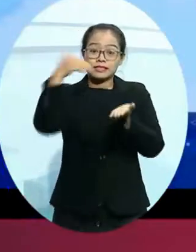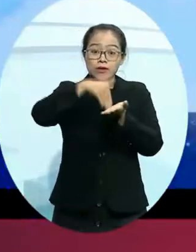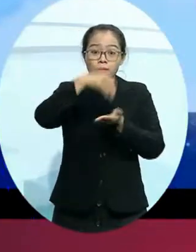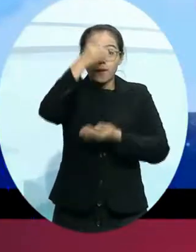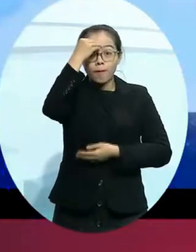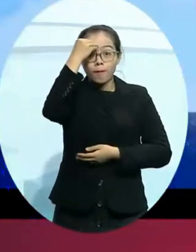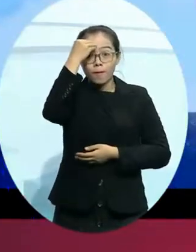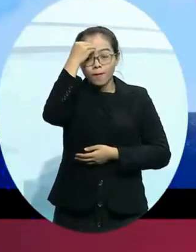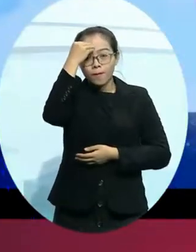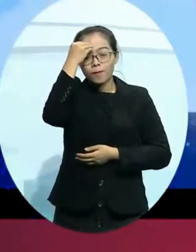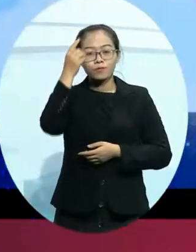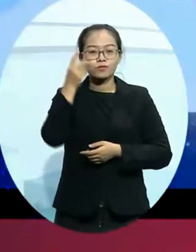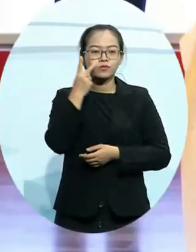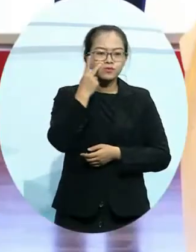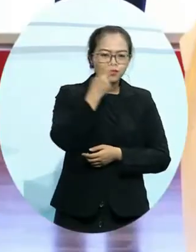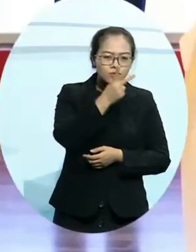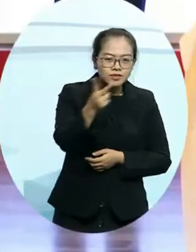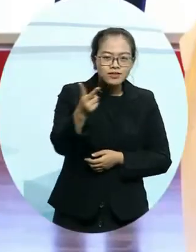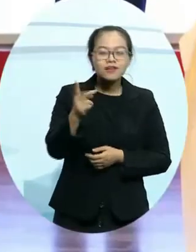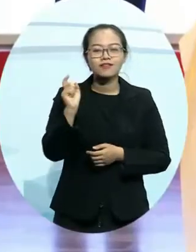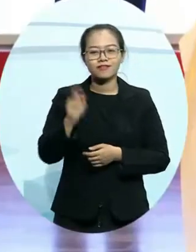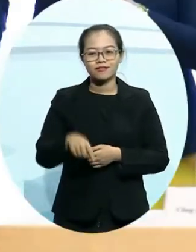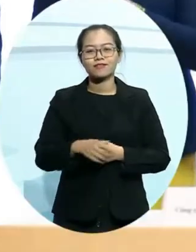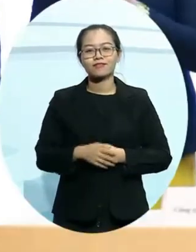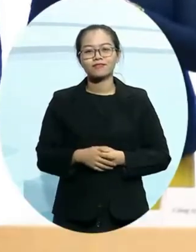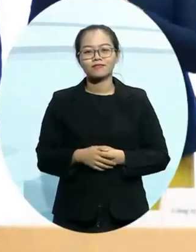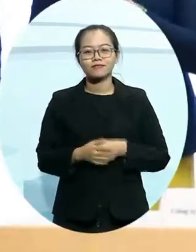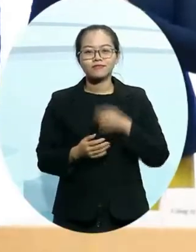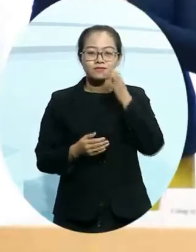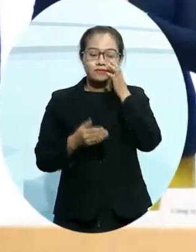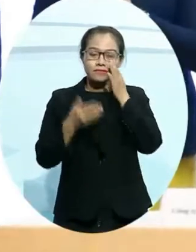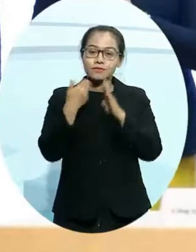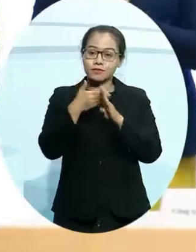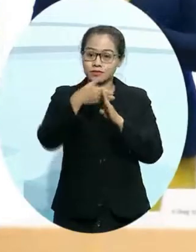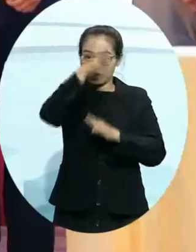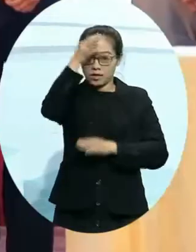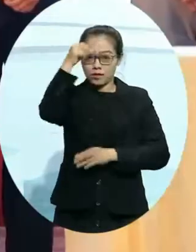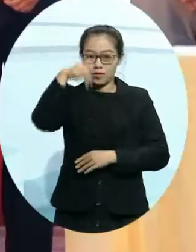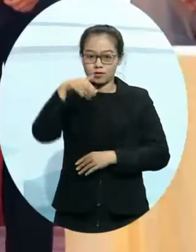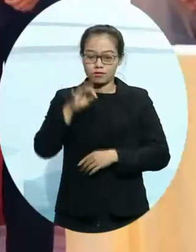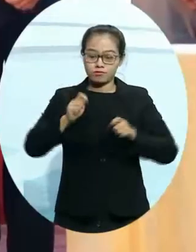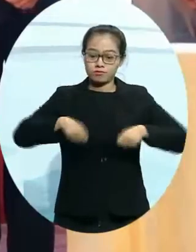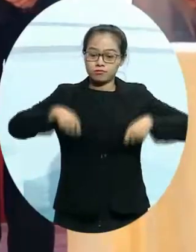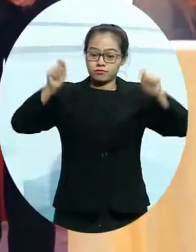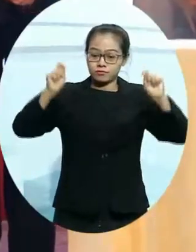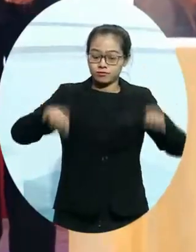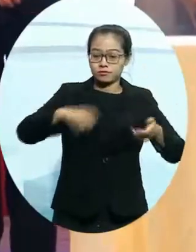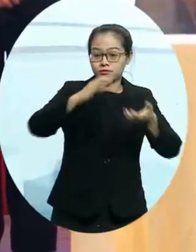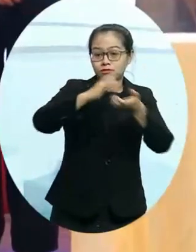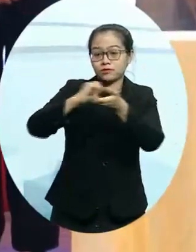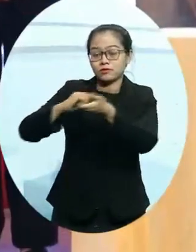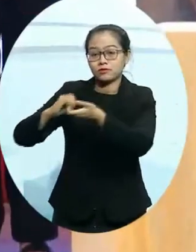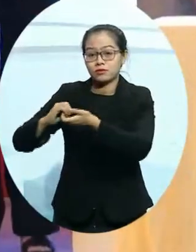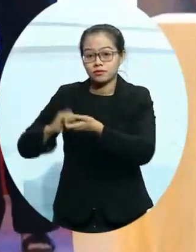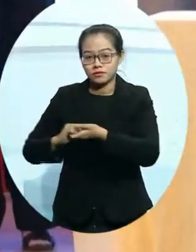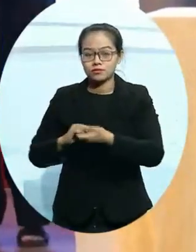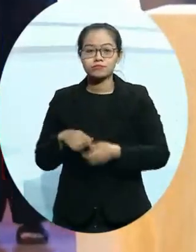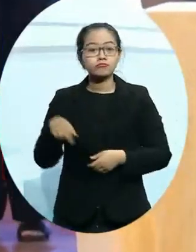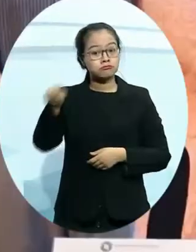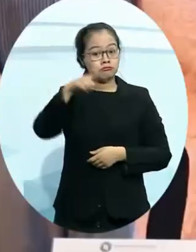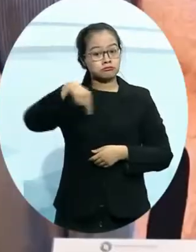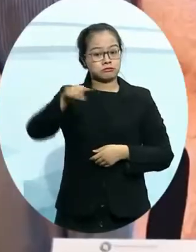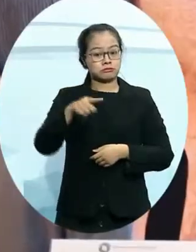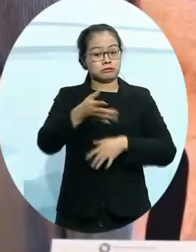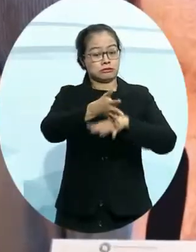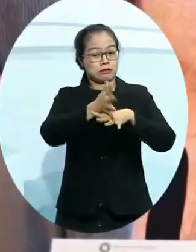hỏi, được quan sát và trải nghiệm. Trường Đại học Ngoại thương cũng đã ký kết thỏa thuận hợp tác với các đối tác trong lĩnh vực logistics. Đây là những đối tác có